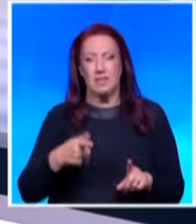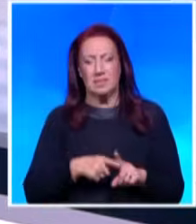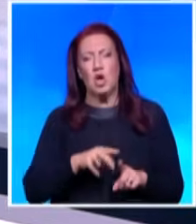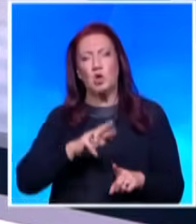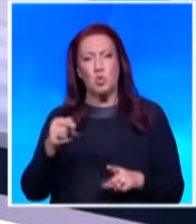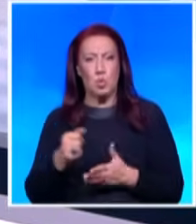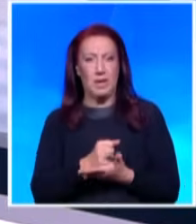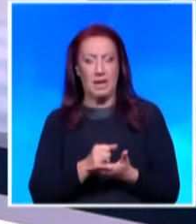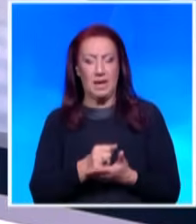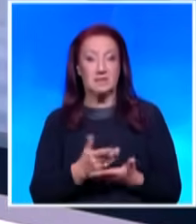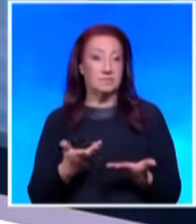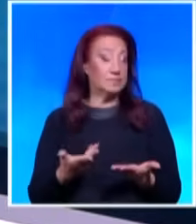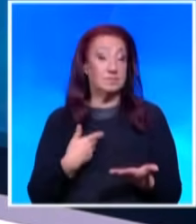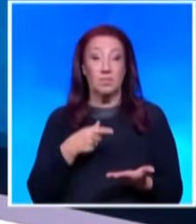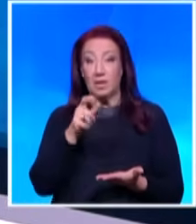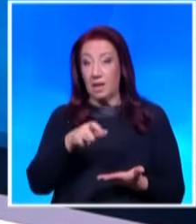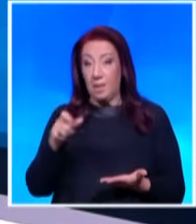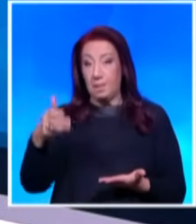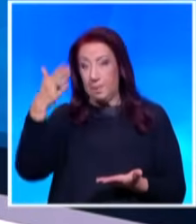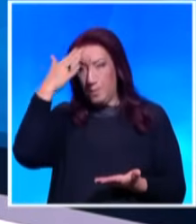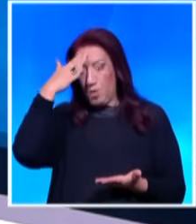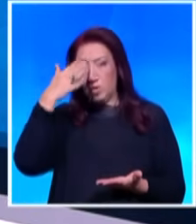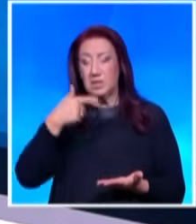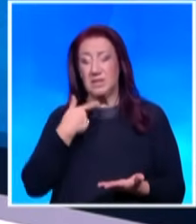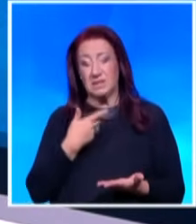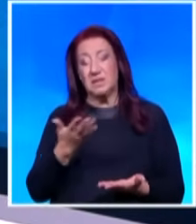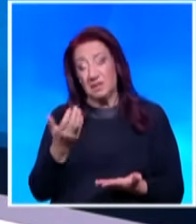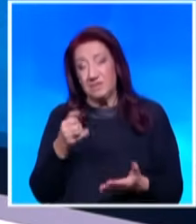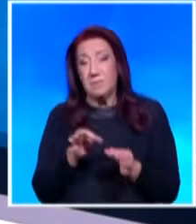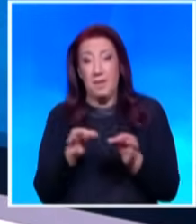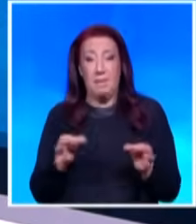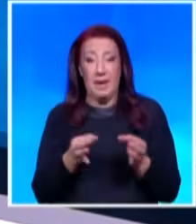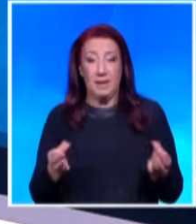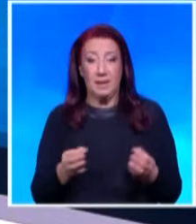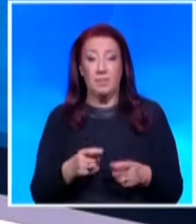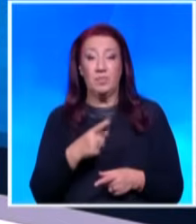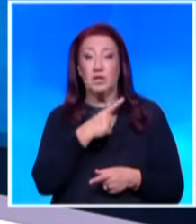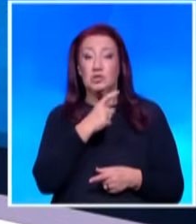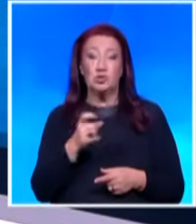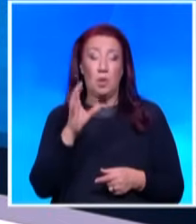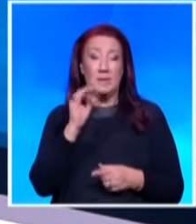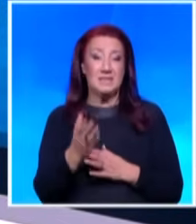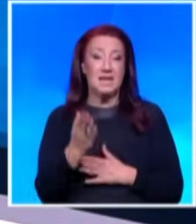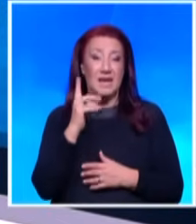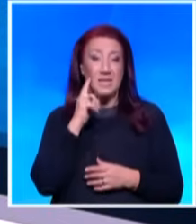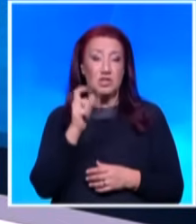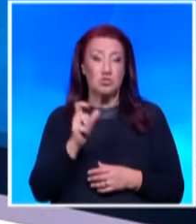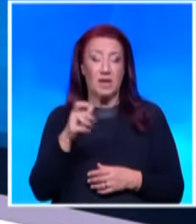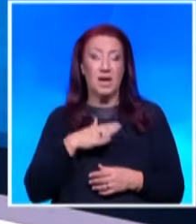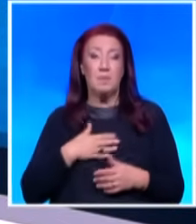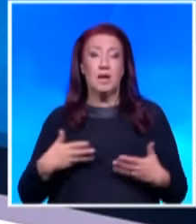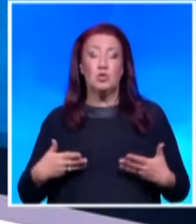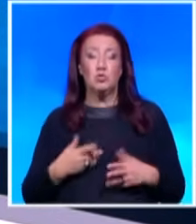поискаха мярката да се предприеме. Според данните в отворено писмо, 150 000 души се нуждаят от инсулин.